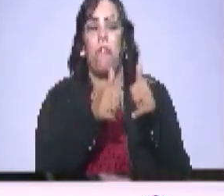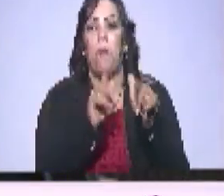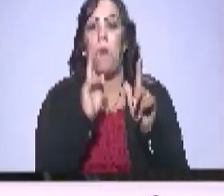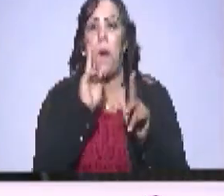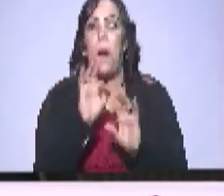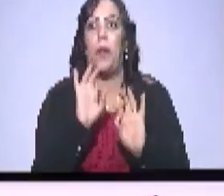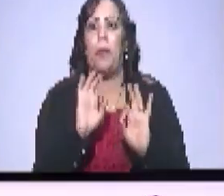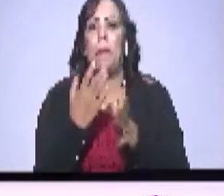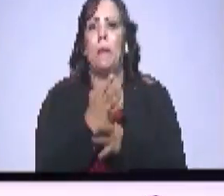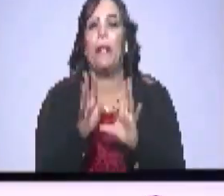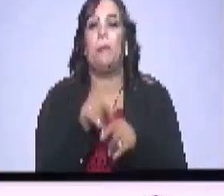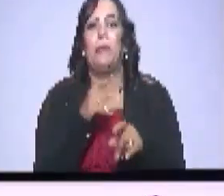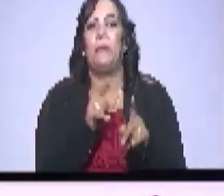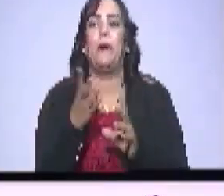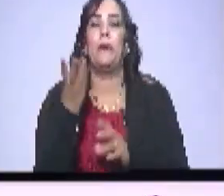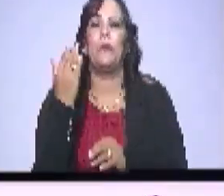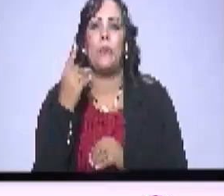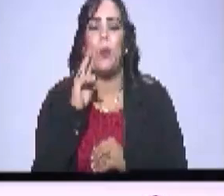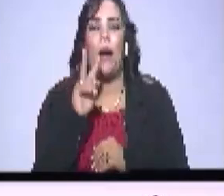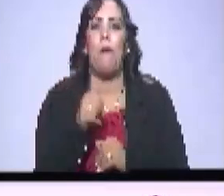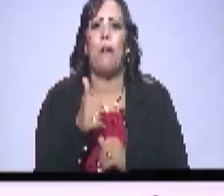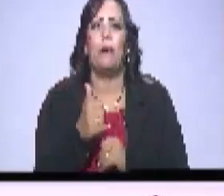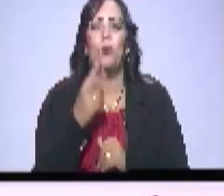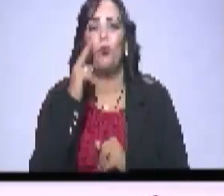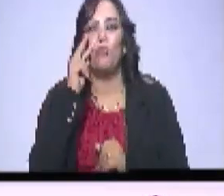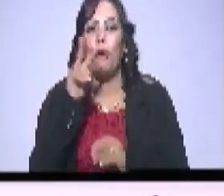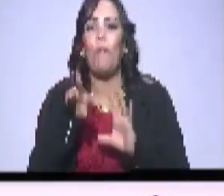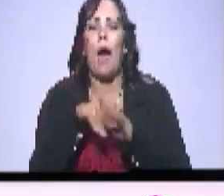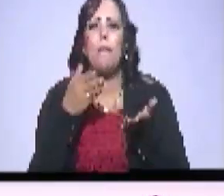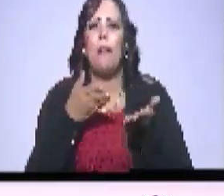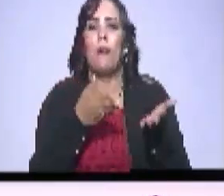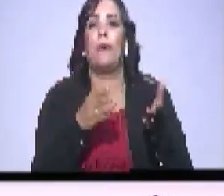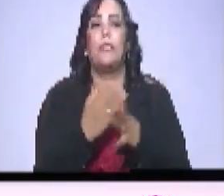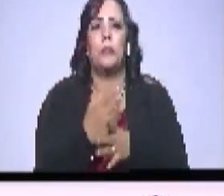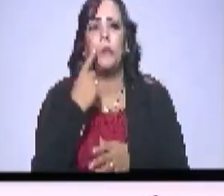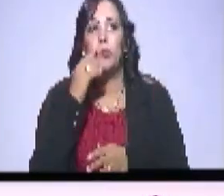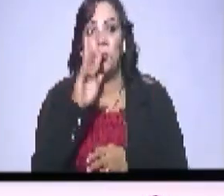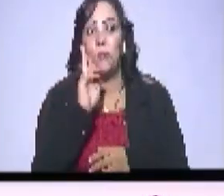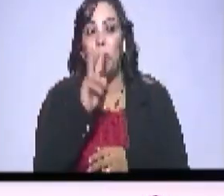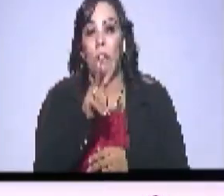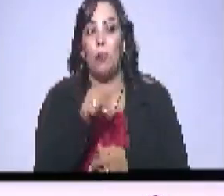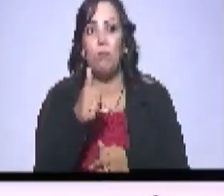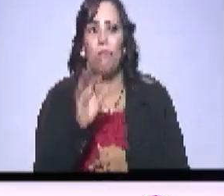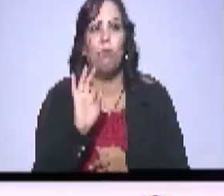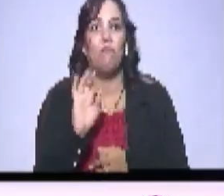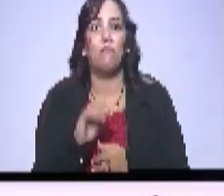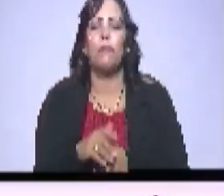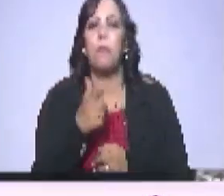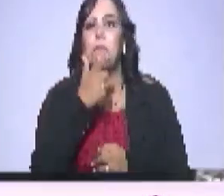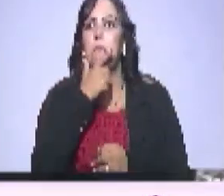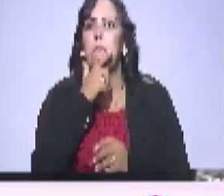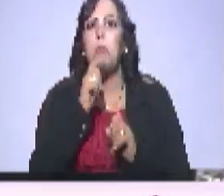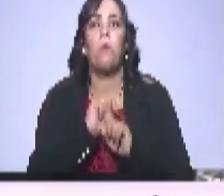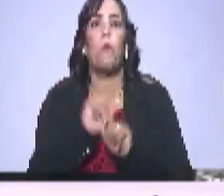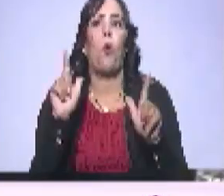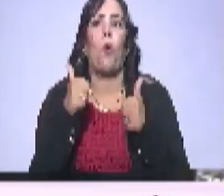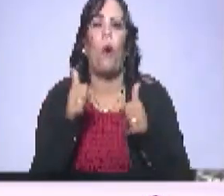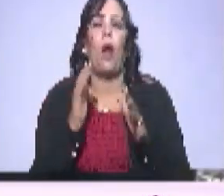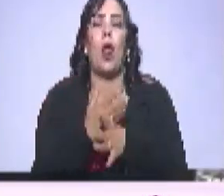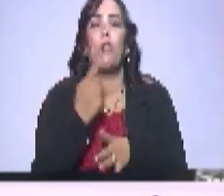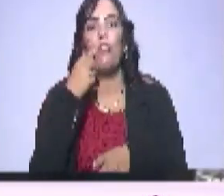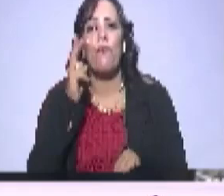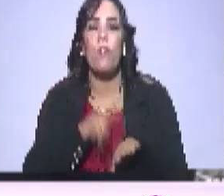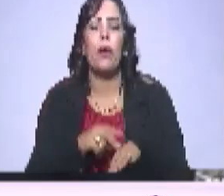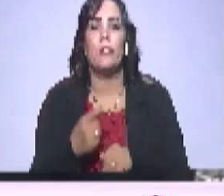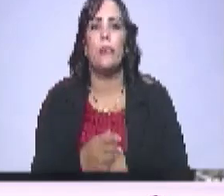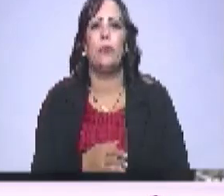احنا قلنا عليها. زي اللي انتوا شفتوها عملناها بالظبط، ما اعرفش جايه معاكم ولا ايه. اهي جزله بيضه جدا، نعمل واحده كمان